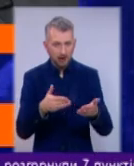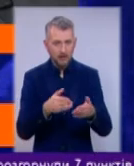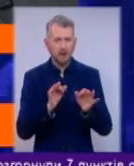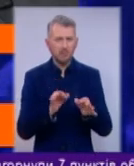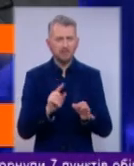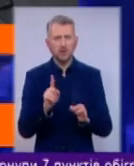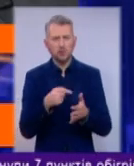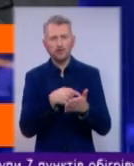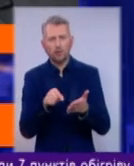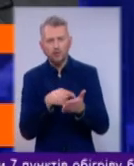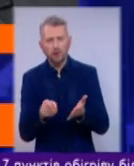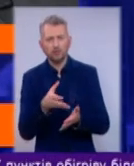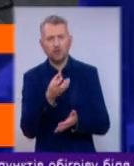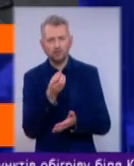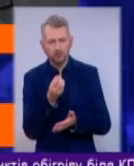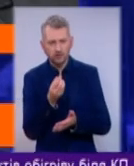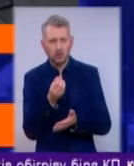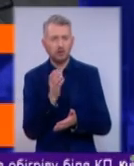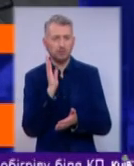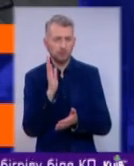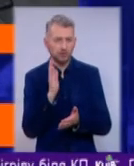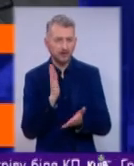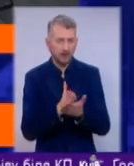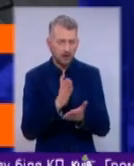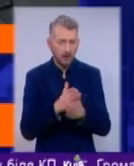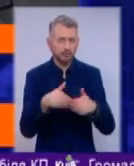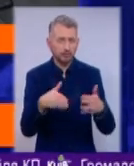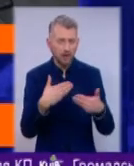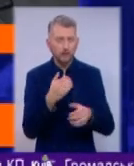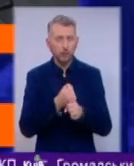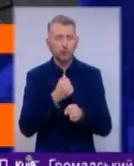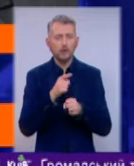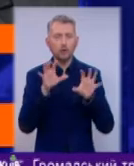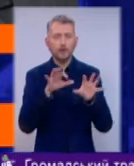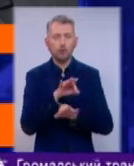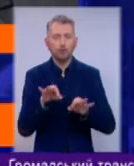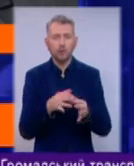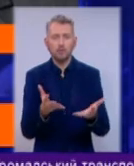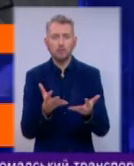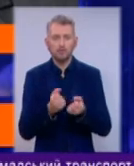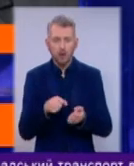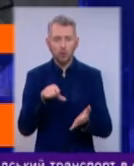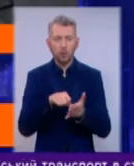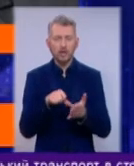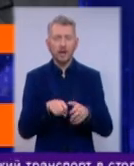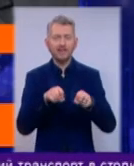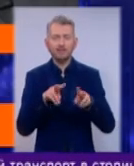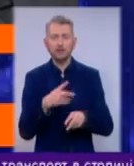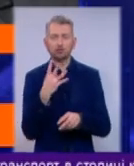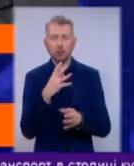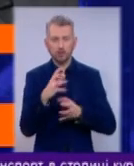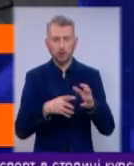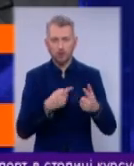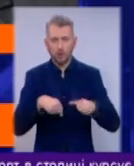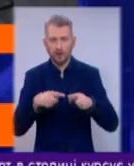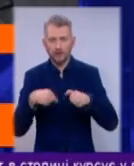там, які зауваження ще рідні висувають, тому що в розробці цього законопроекту приймали експерти 4 міжнародних організацій,